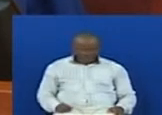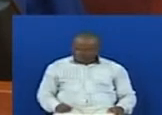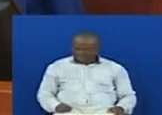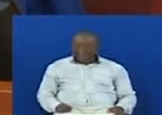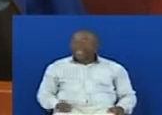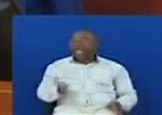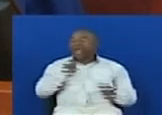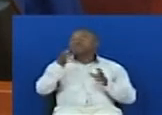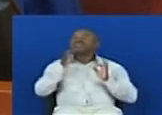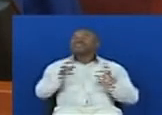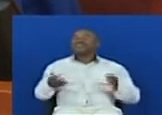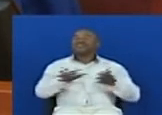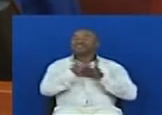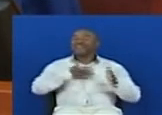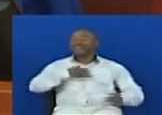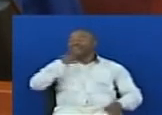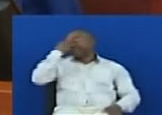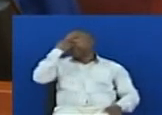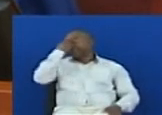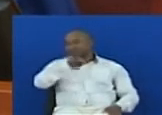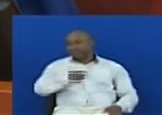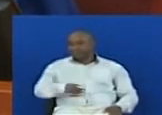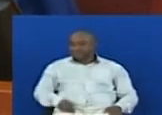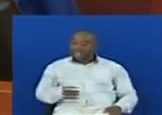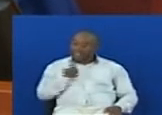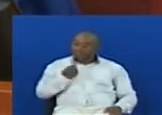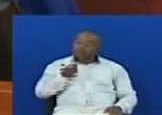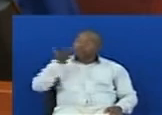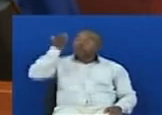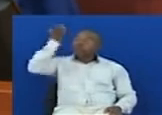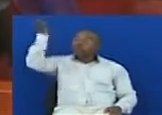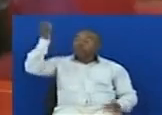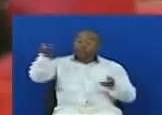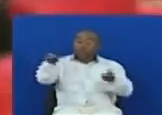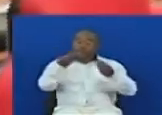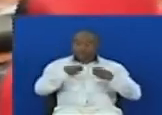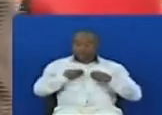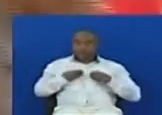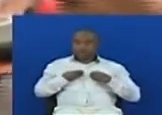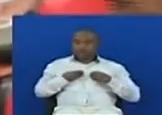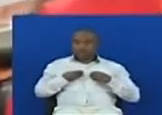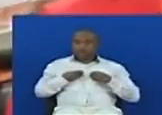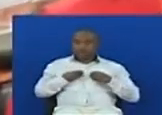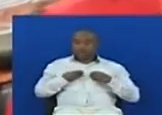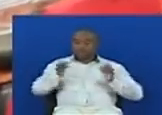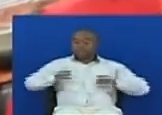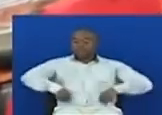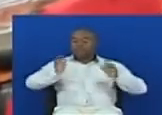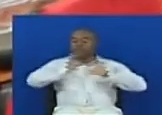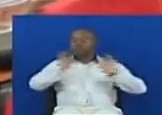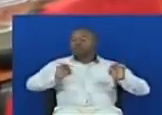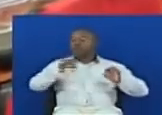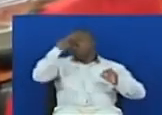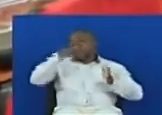Amekiongea vizuri sana. Kwa Mwenyezi Mungu ametupatia mtawala mwema.